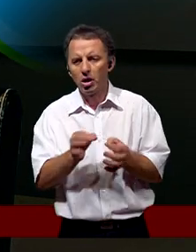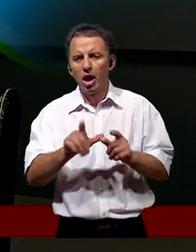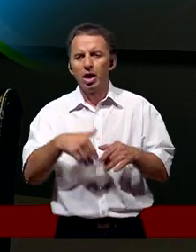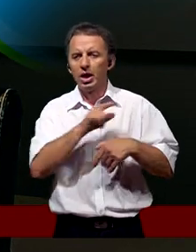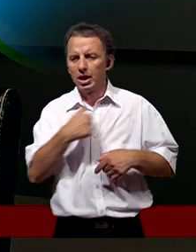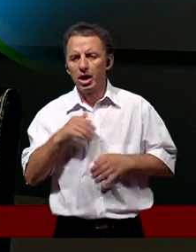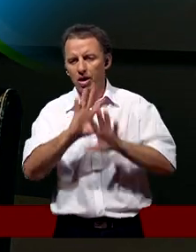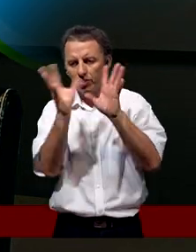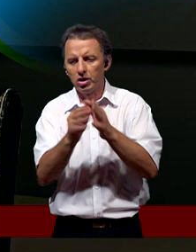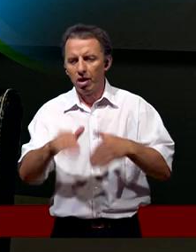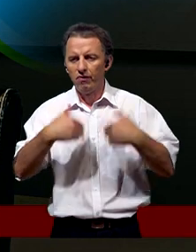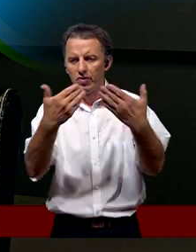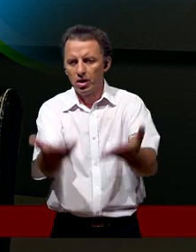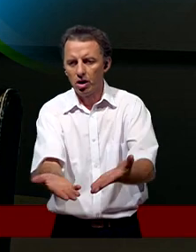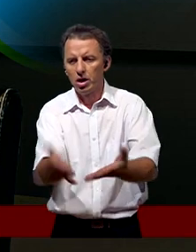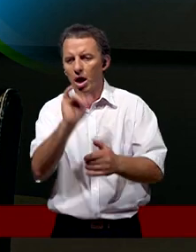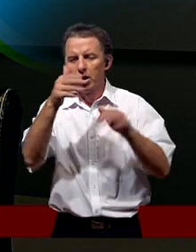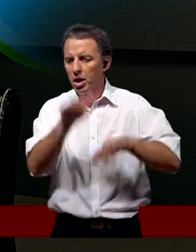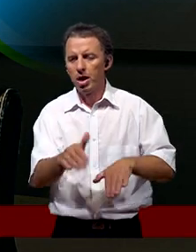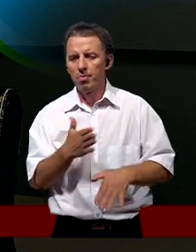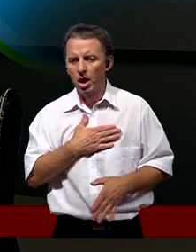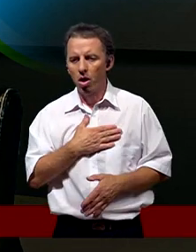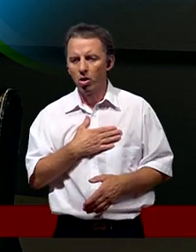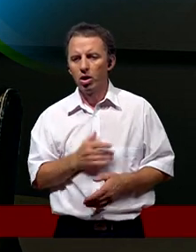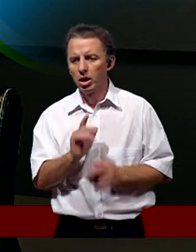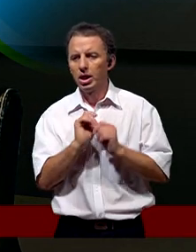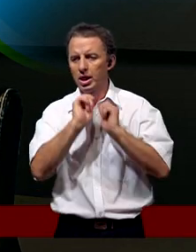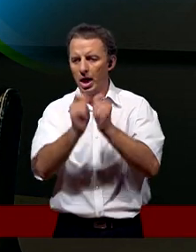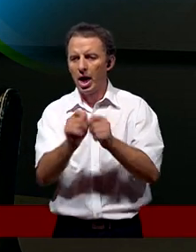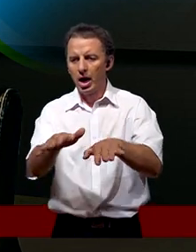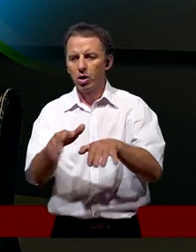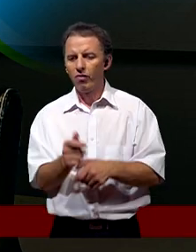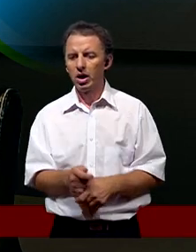oszczędził, ale go za nas wszystkich wydał, jakżeby nie miał